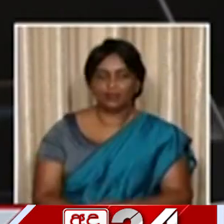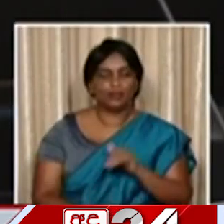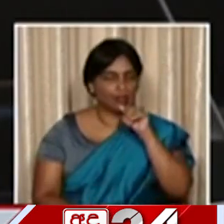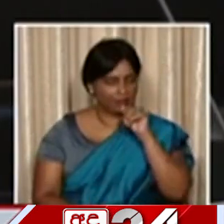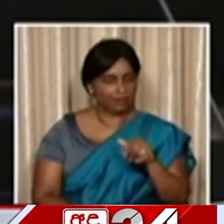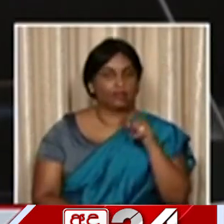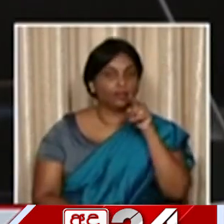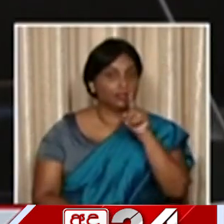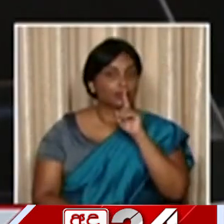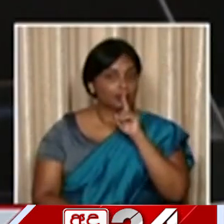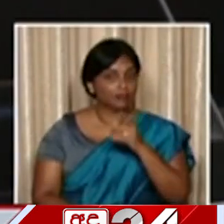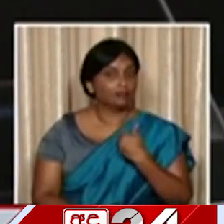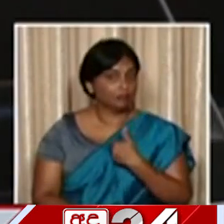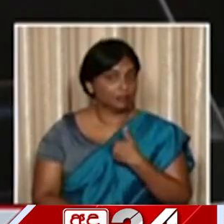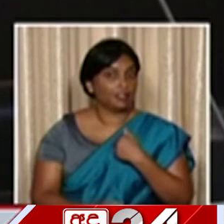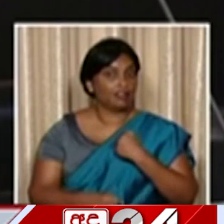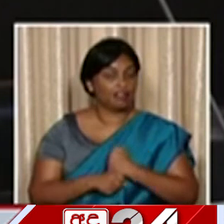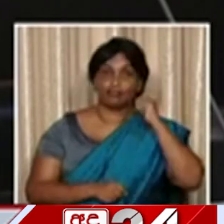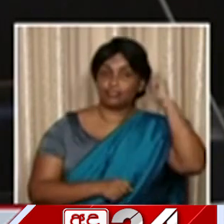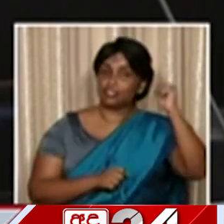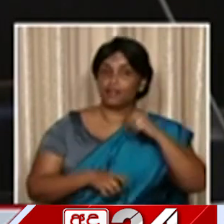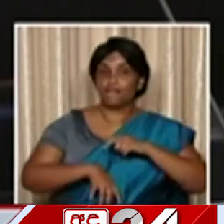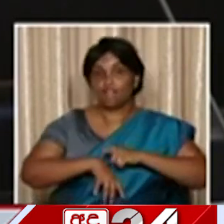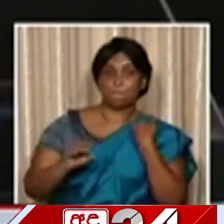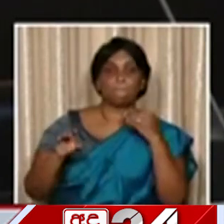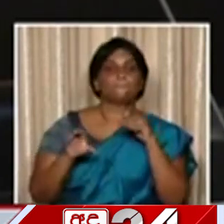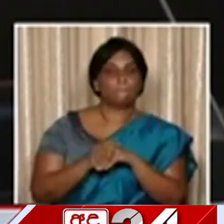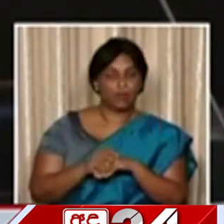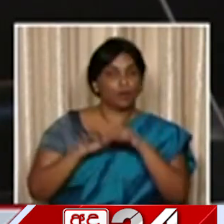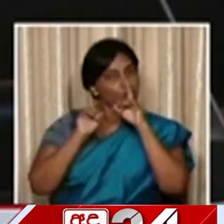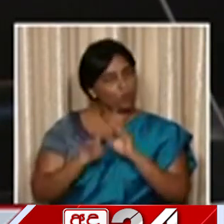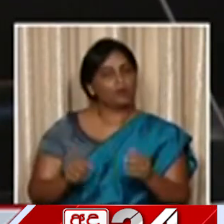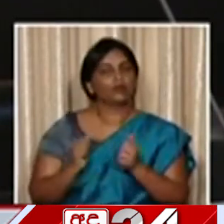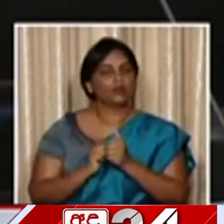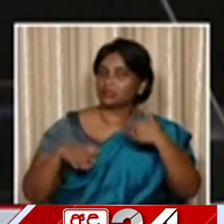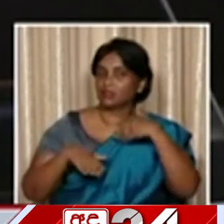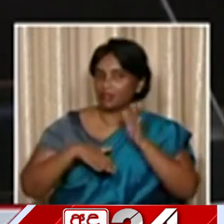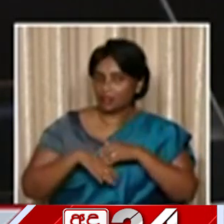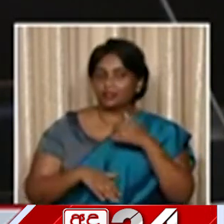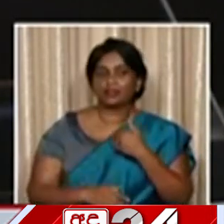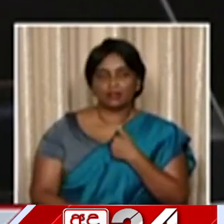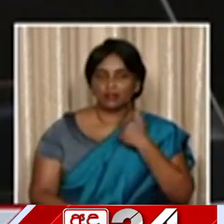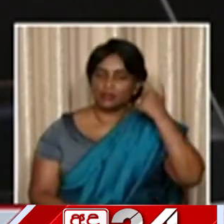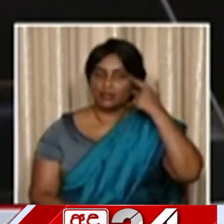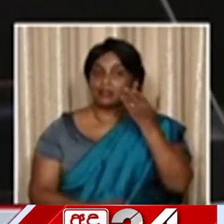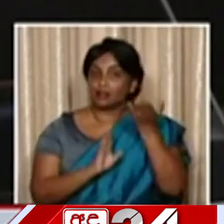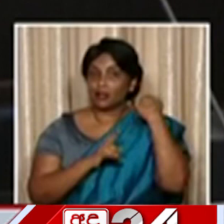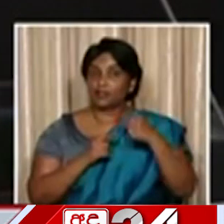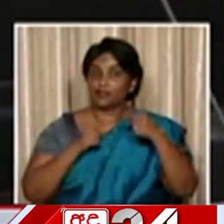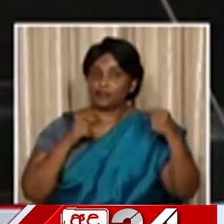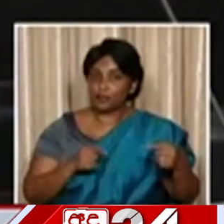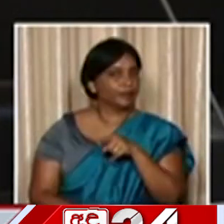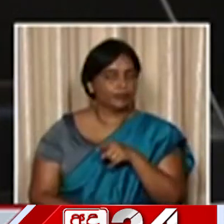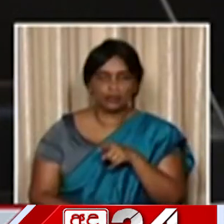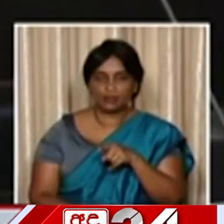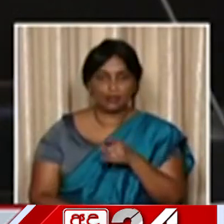එපා ඔබතුමා කිව්වා මට රාජෝගයක් තිබිලා බලයටපත් වුණොත් මේ දේම තමයි කරන්න වෙන්නේ කියලා ඉතින් මට මතකයි ඔබතුමා විපක්ෂේ ඉන්නකොට කියපු